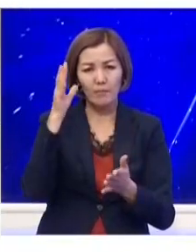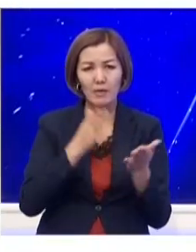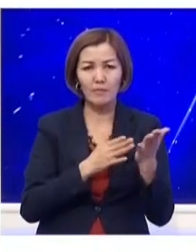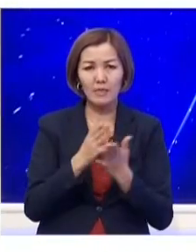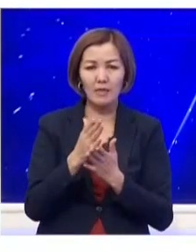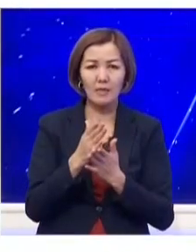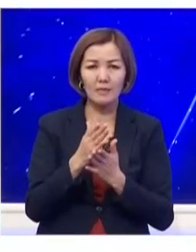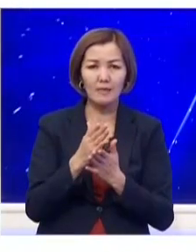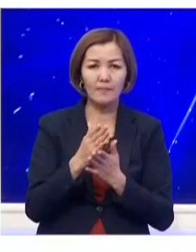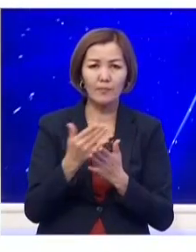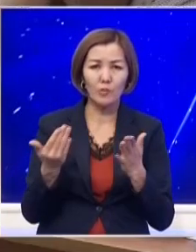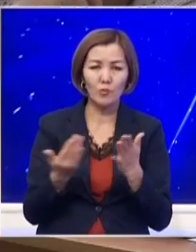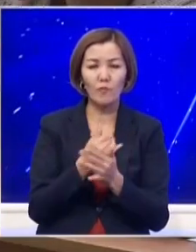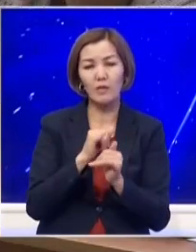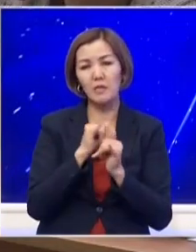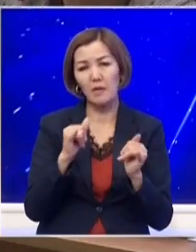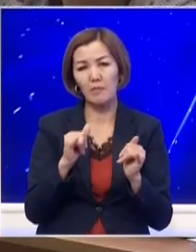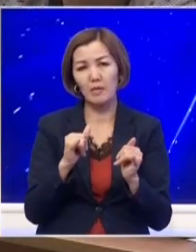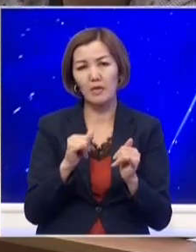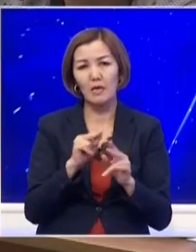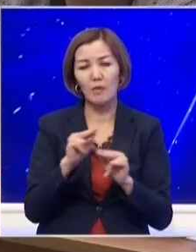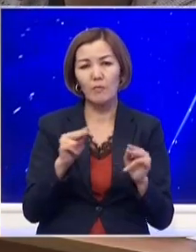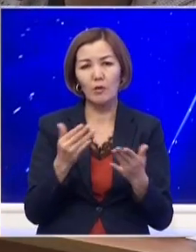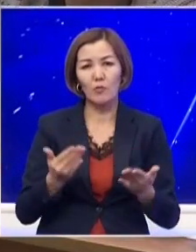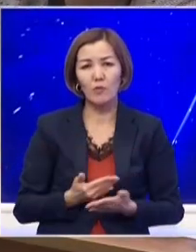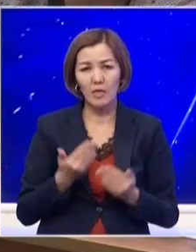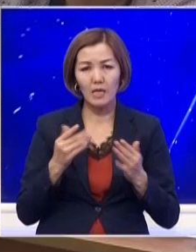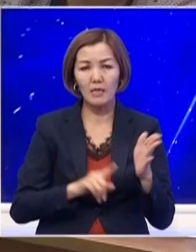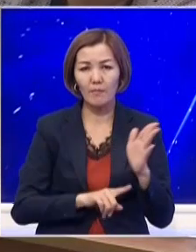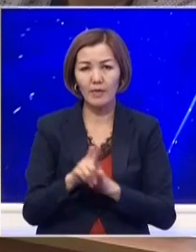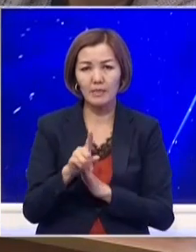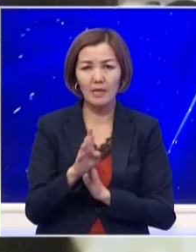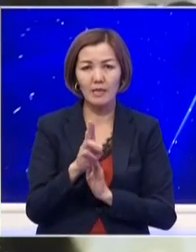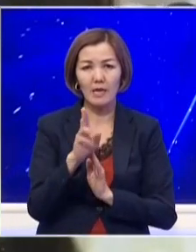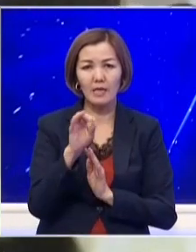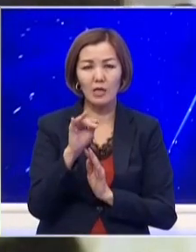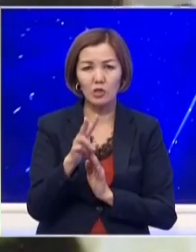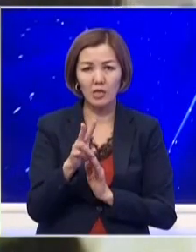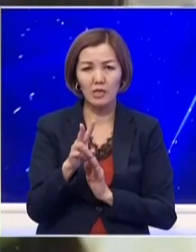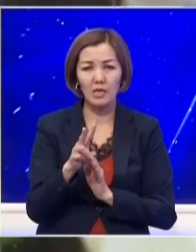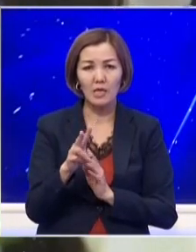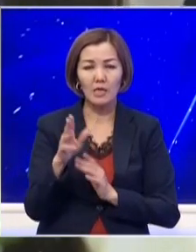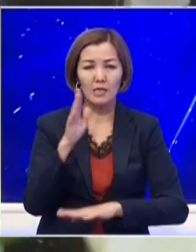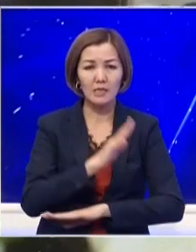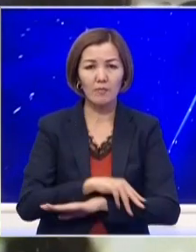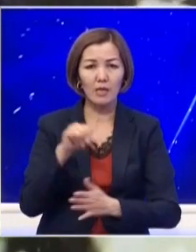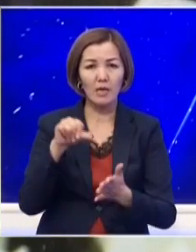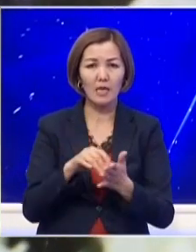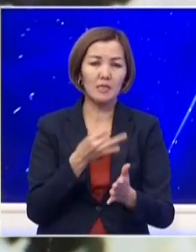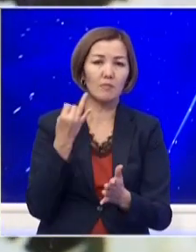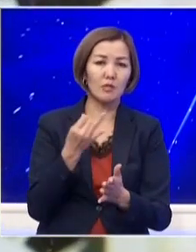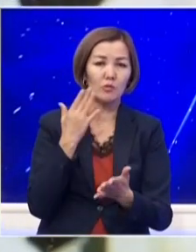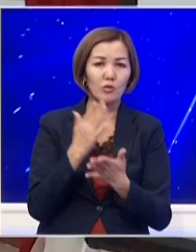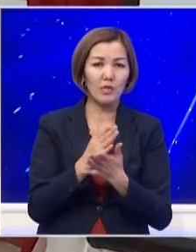саласы заман көшімен бірге дамиды. Педагогика өміріне енді қадам басқан Әкежан Таубалды да семинарға зор қызығушылық